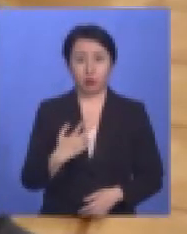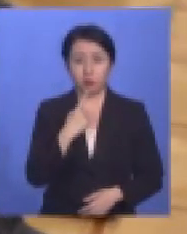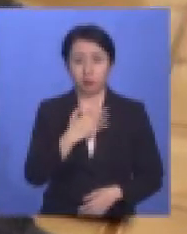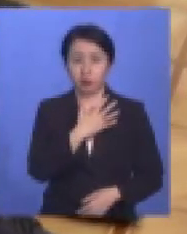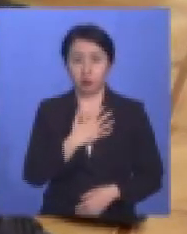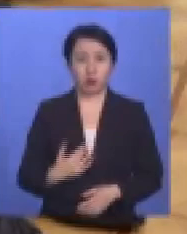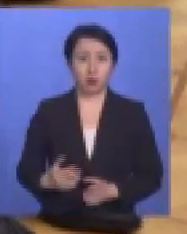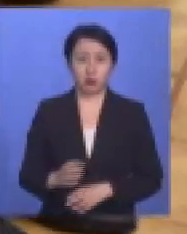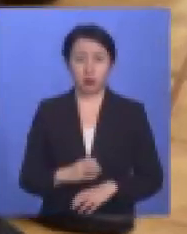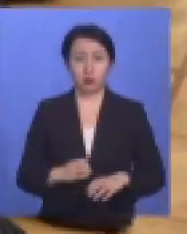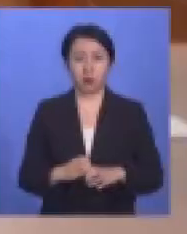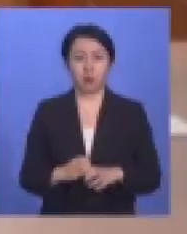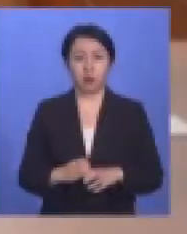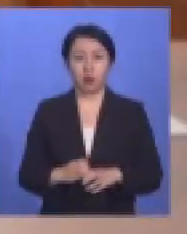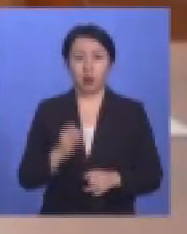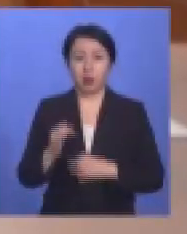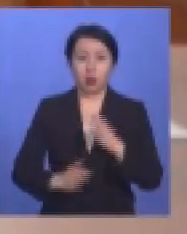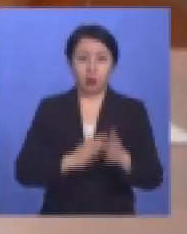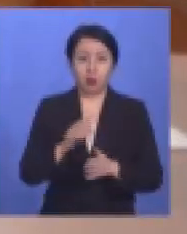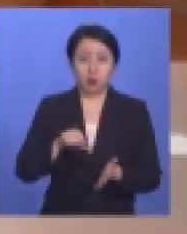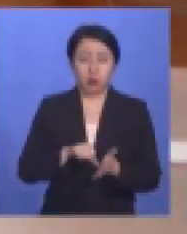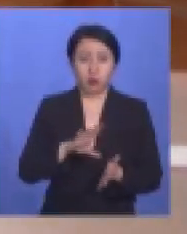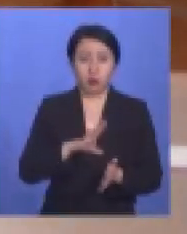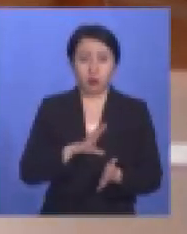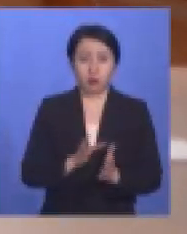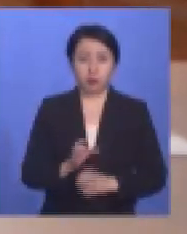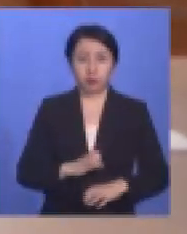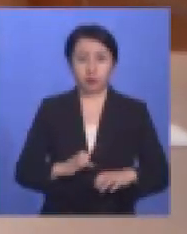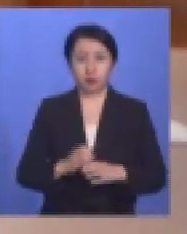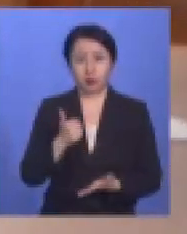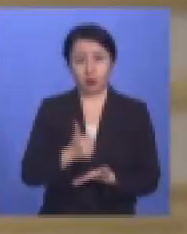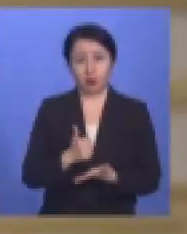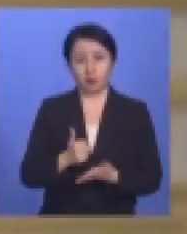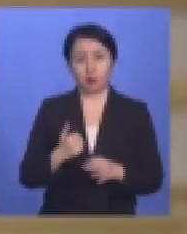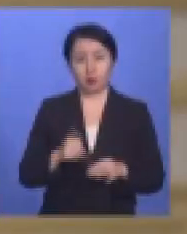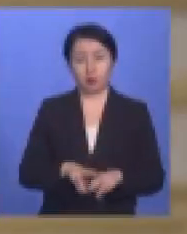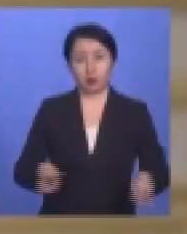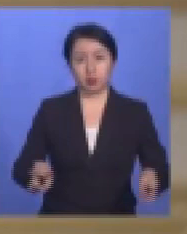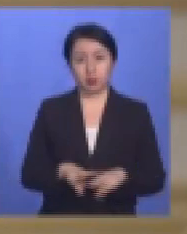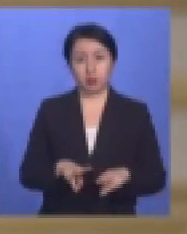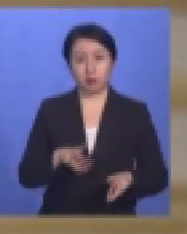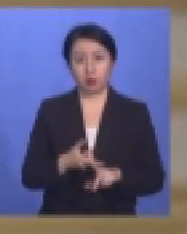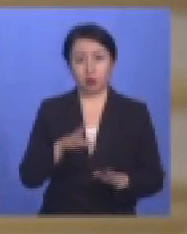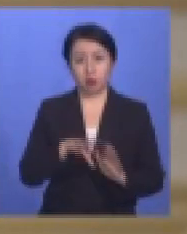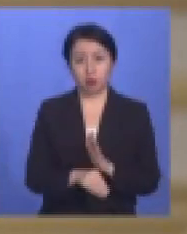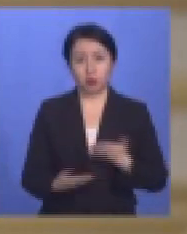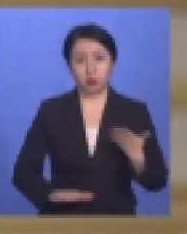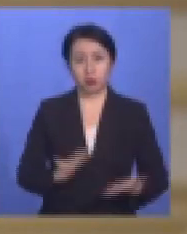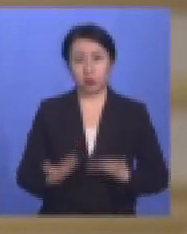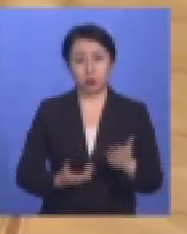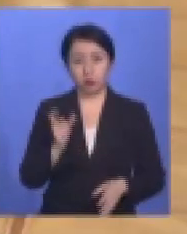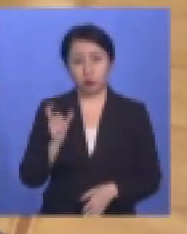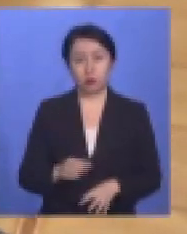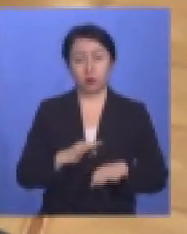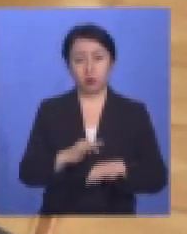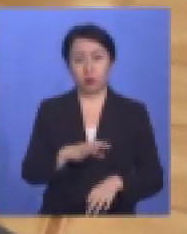155 адам түрлі жарақат алды. Талқылау қорытындысы бойынша өңірлердің әкімдеріне бейінді министрліктермен бірлесіп, қосымша